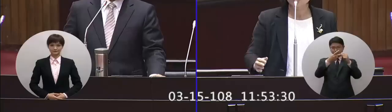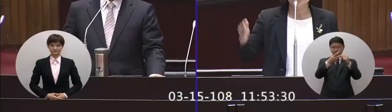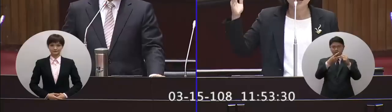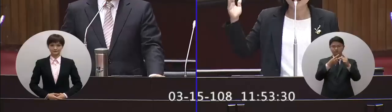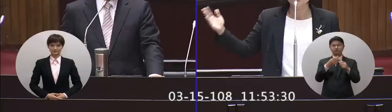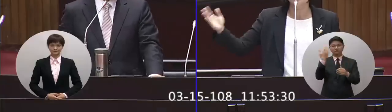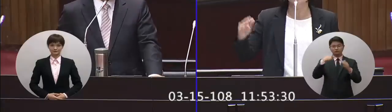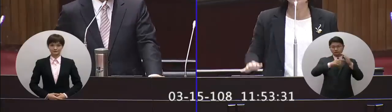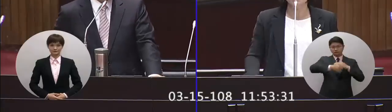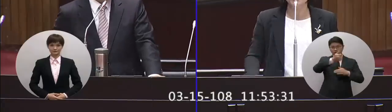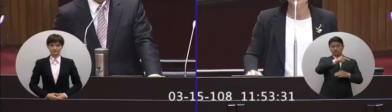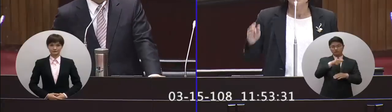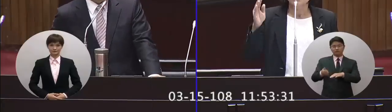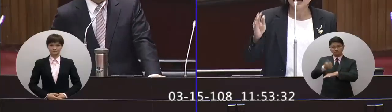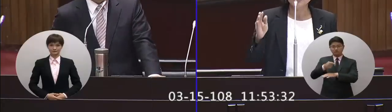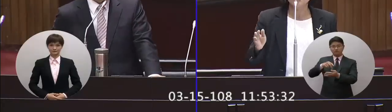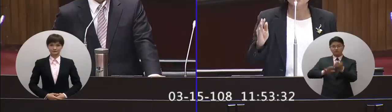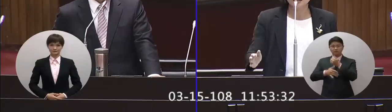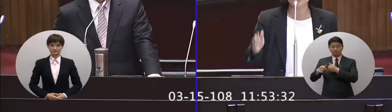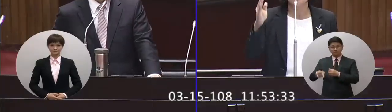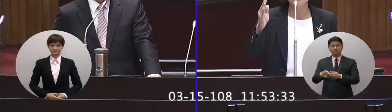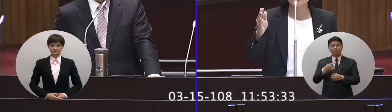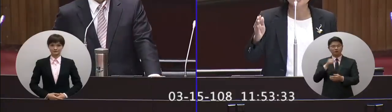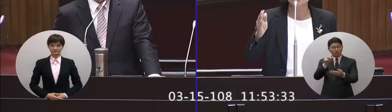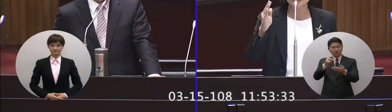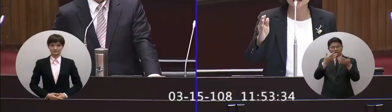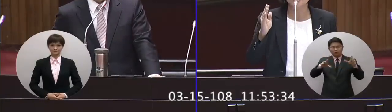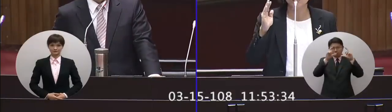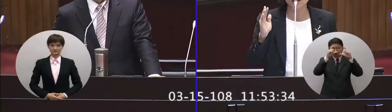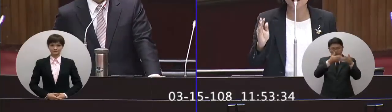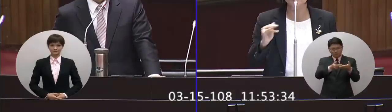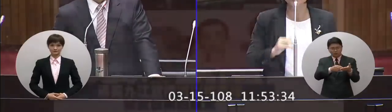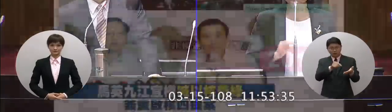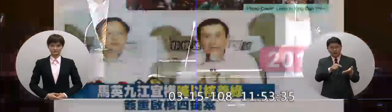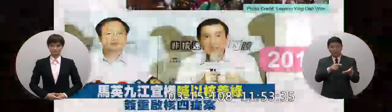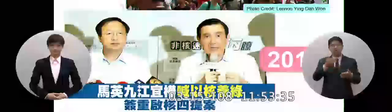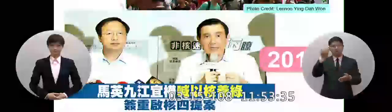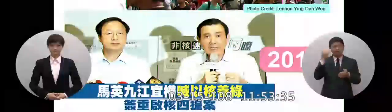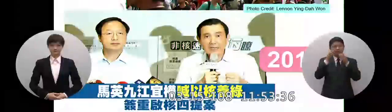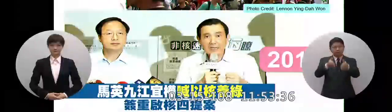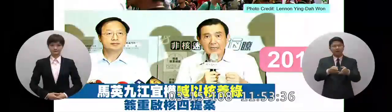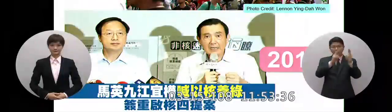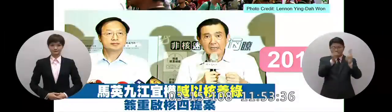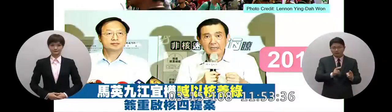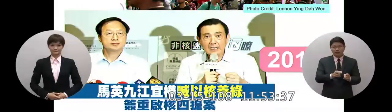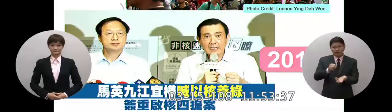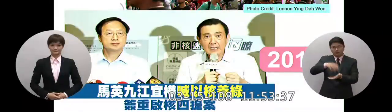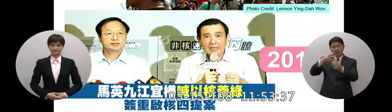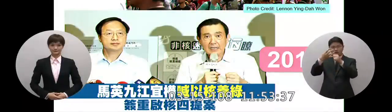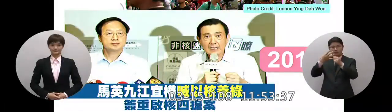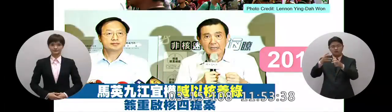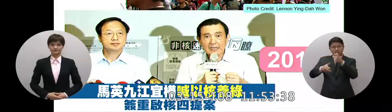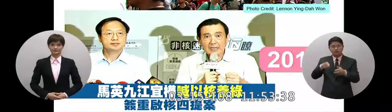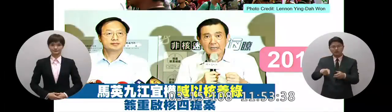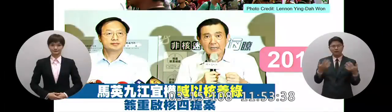长在这里，我可以看到更多的照片，看到你当年其实也为了能源、为了核四这样的议题在